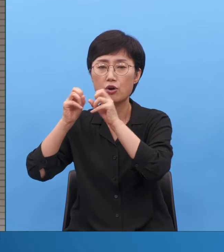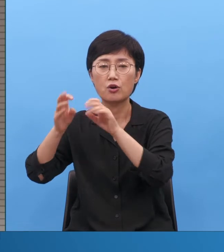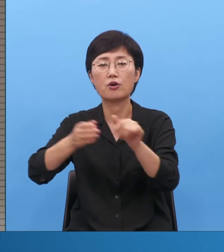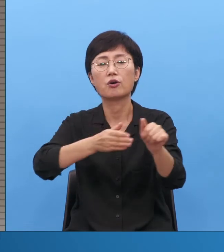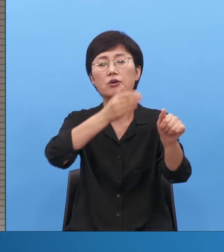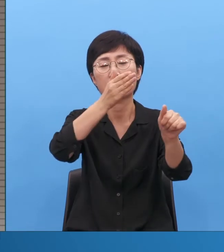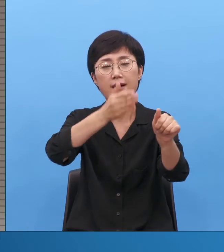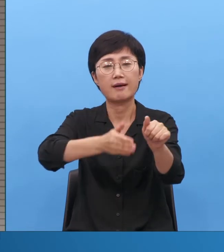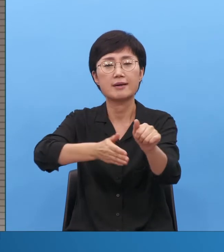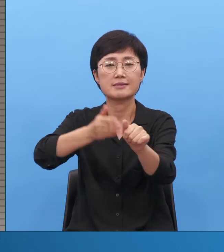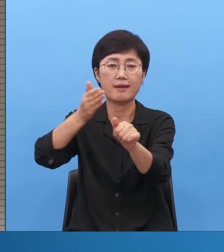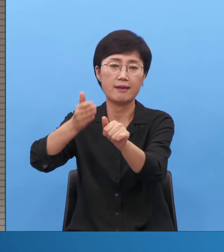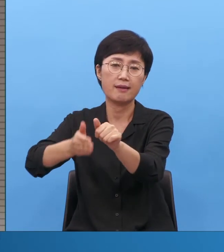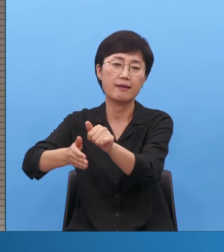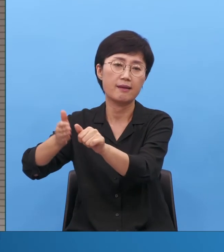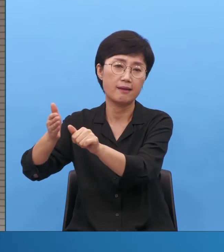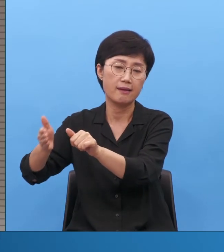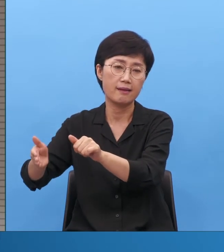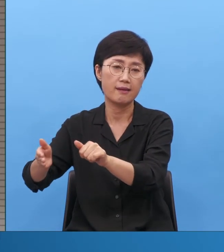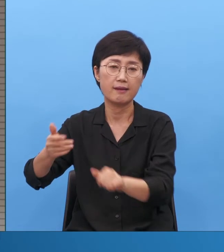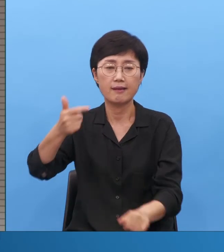힘써서 전하세